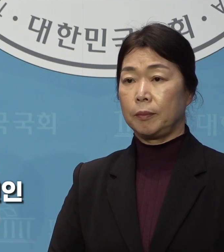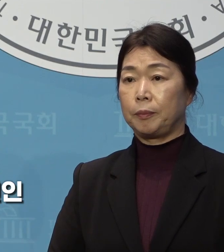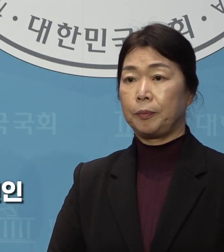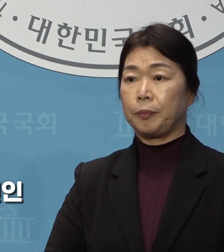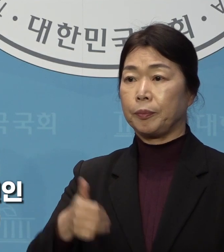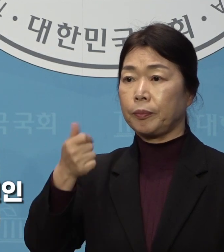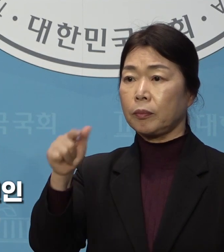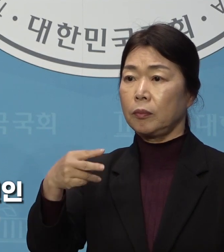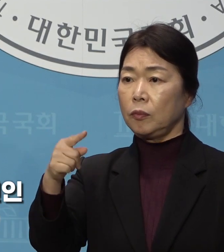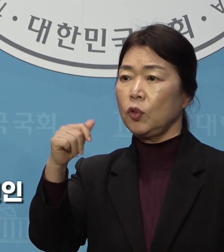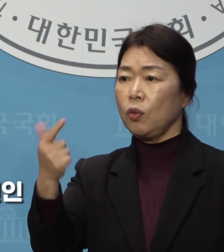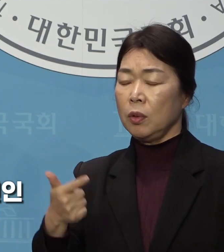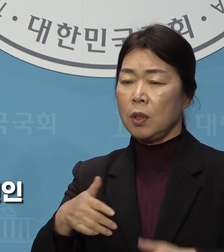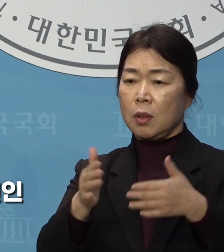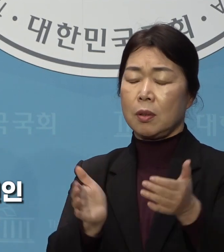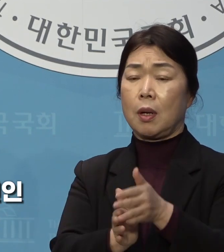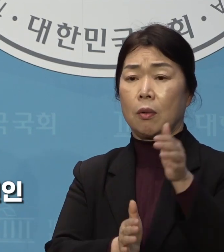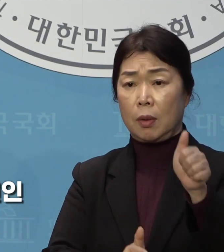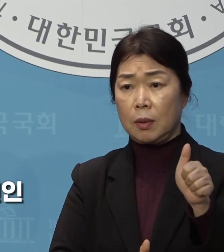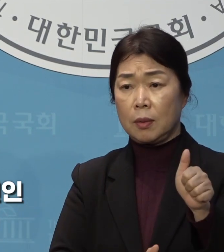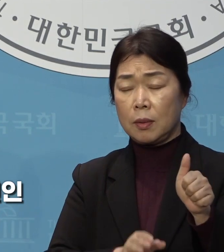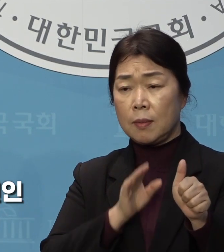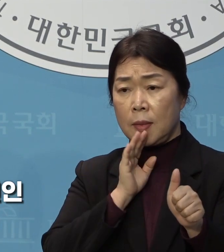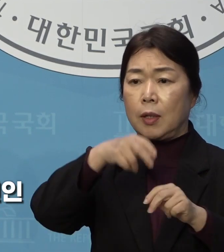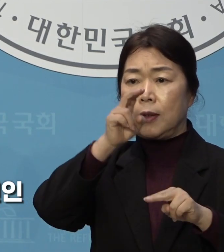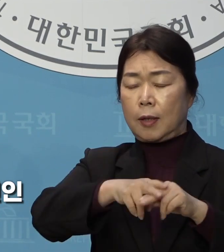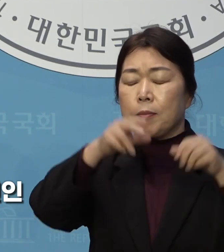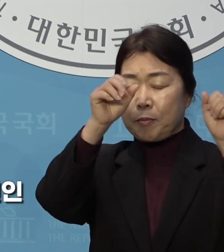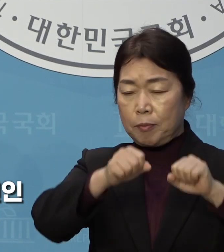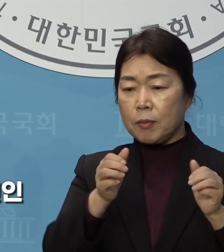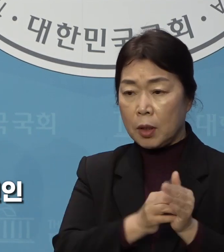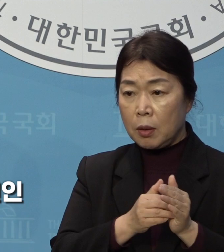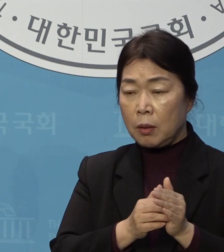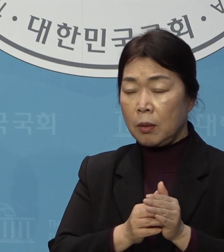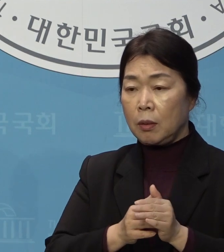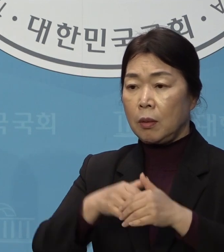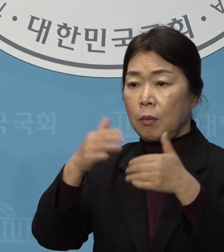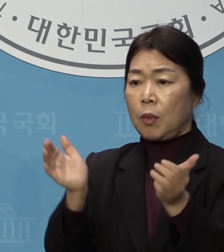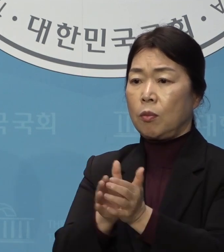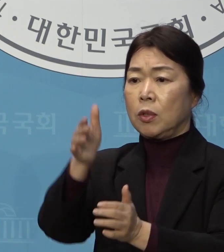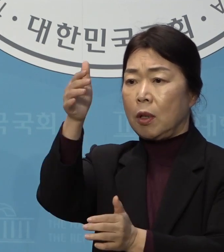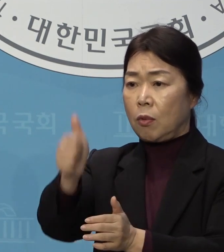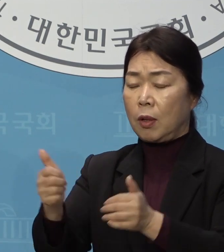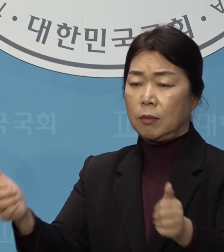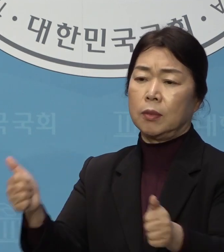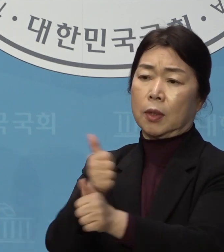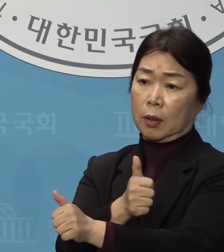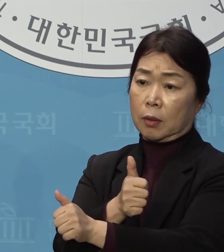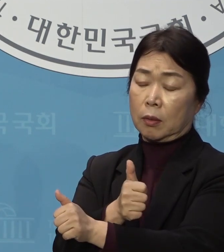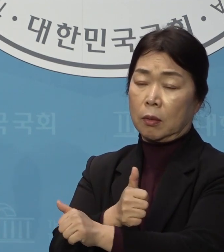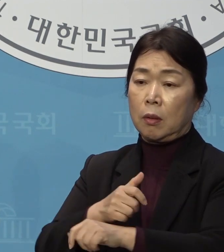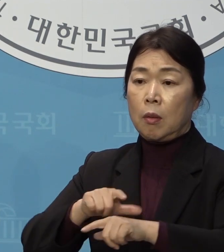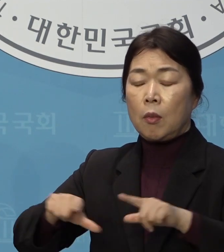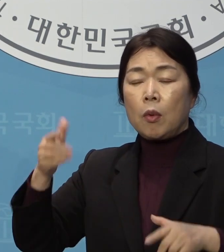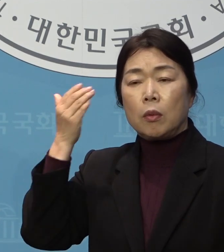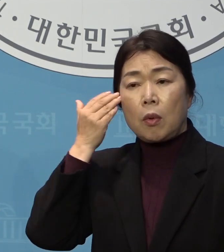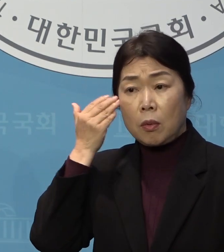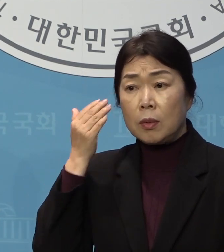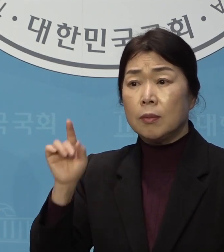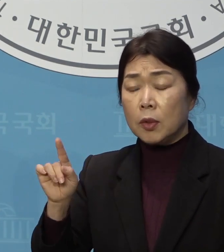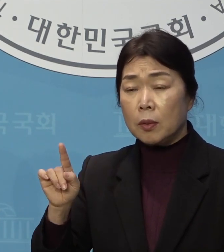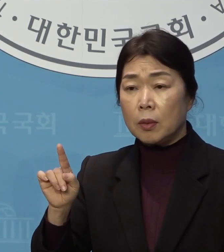한동훈 장관님 그렇게도 마음이 급했 통상 대통령이 먼저 후임자를 지명하고